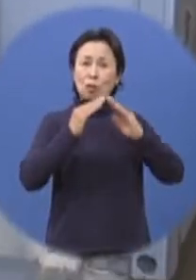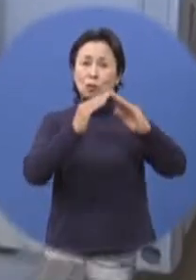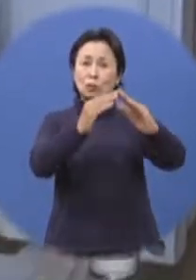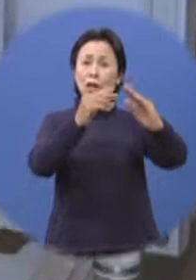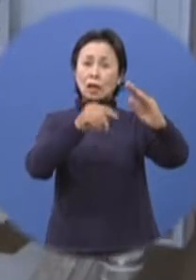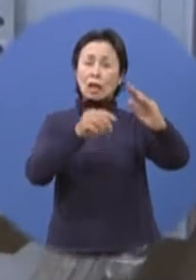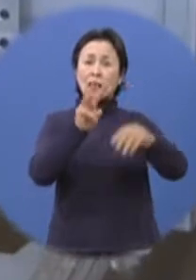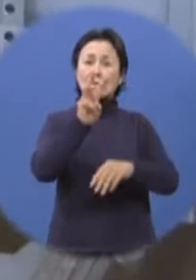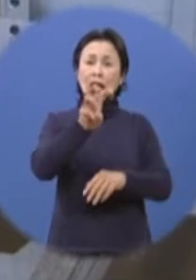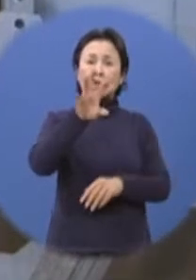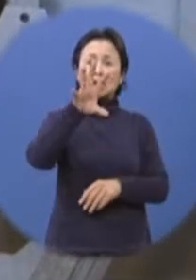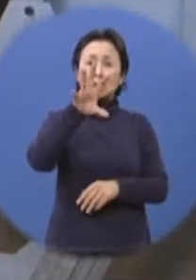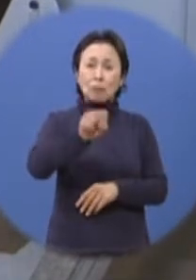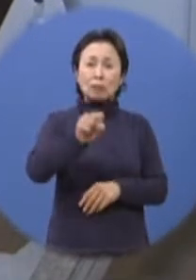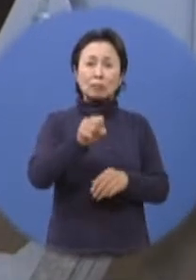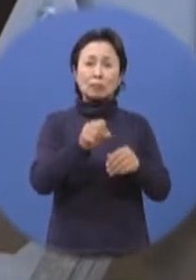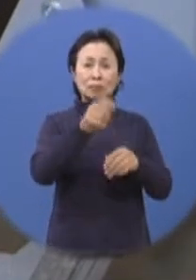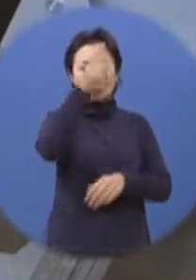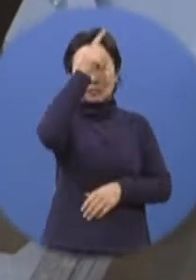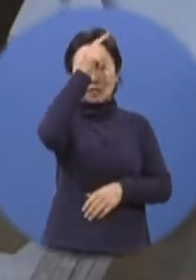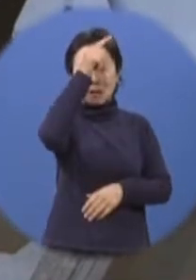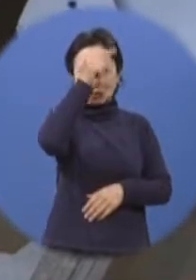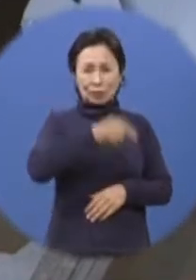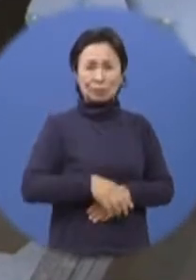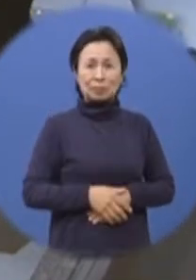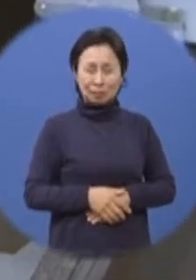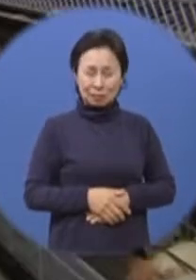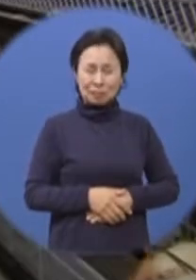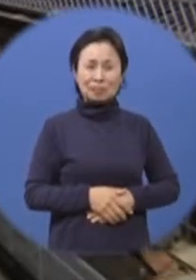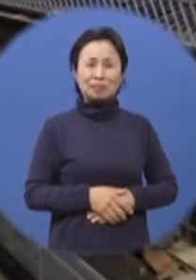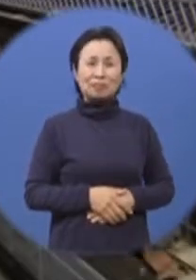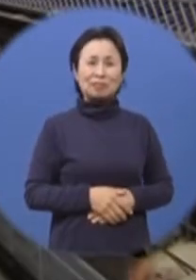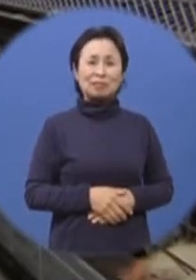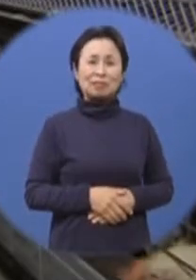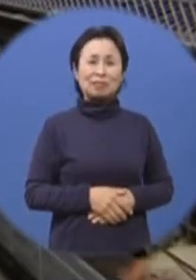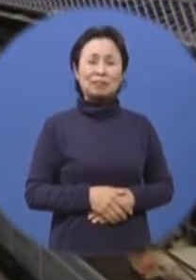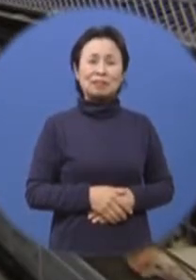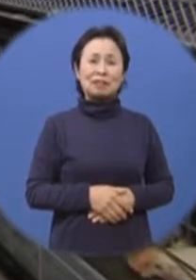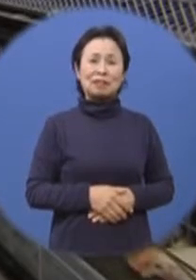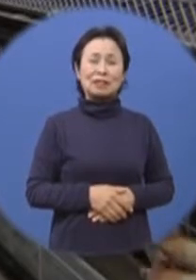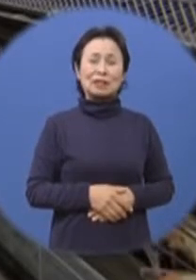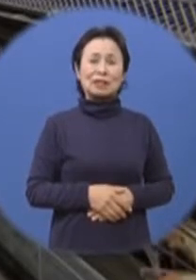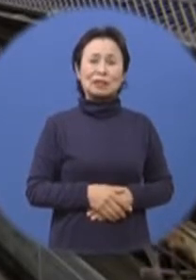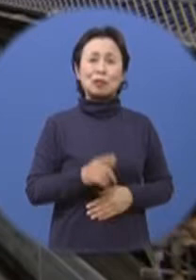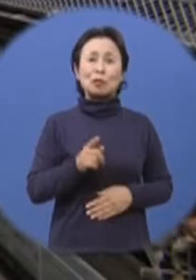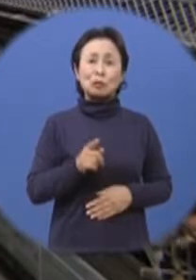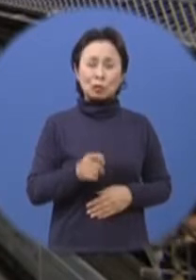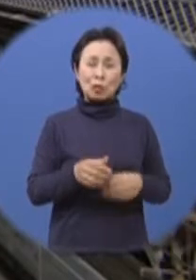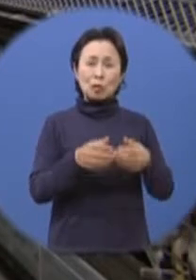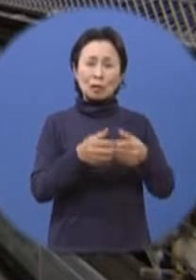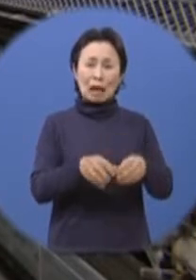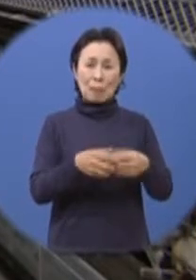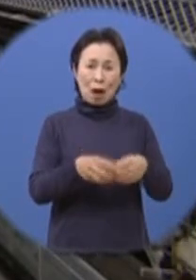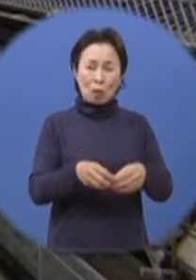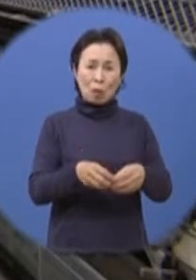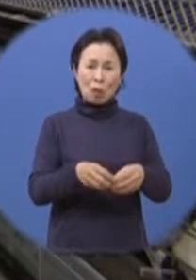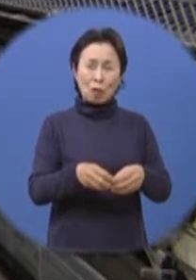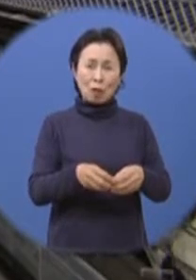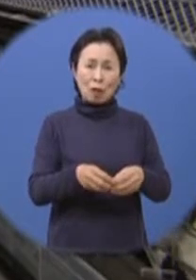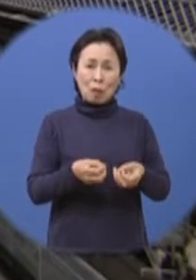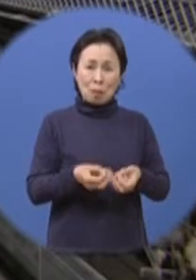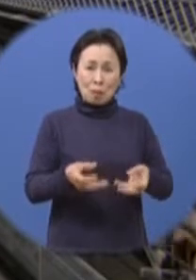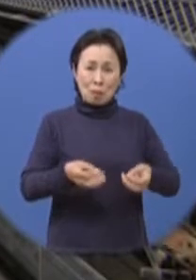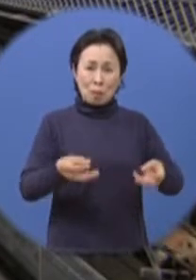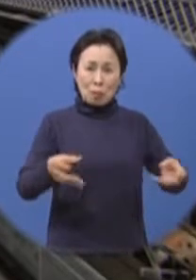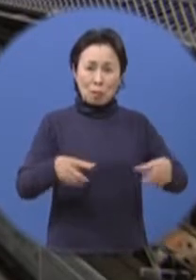千畝まちょう方のあの養鶏所できましてだんだん園田孫がたくさんところ所が